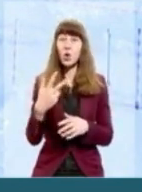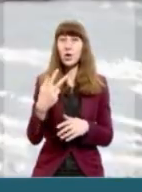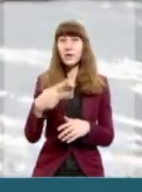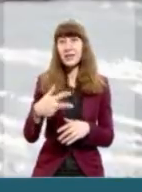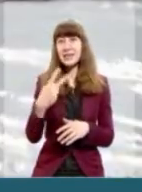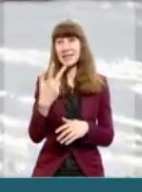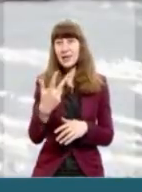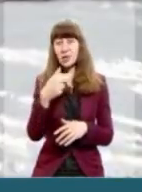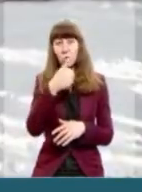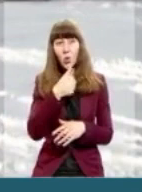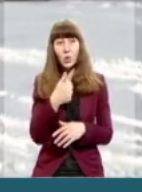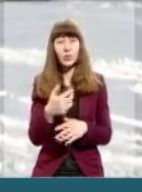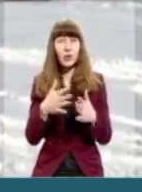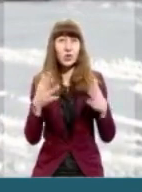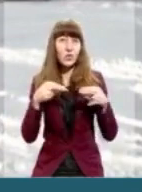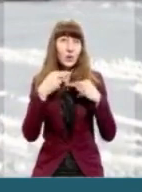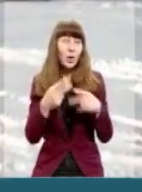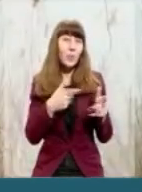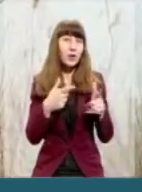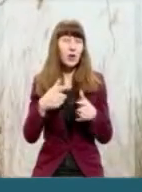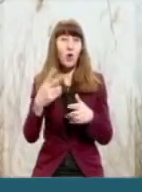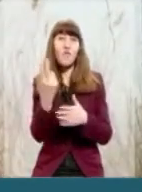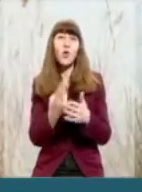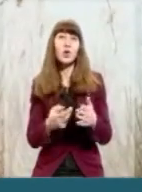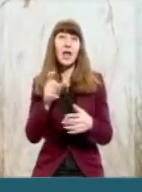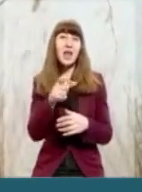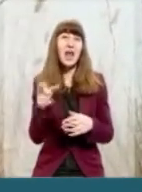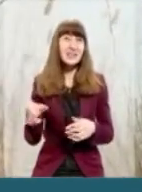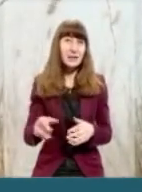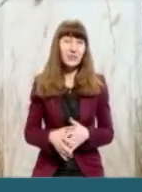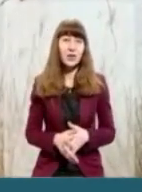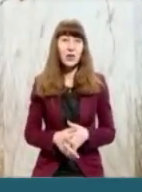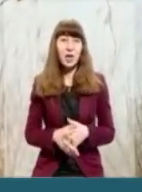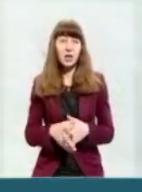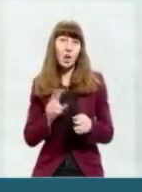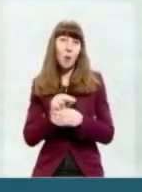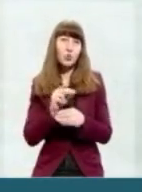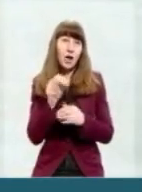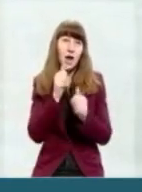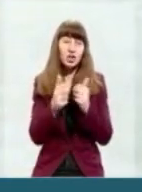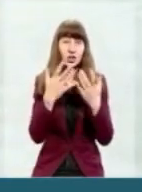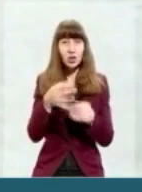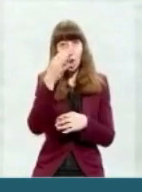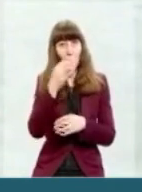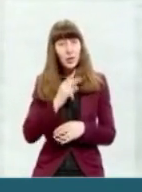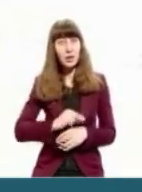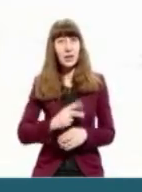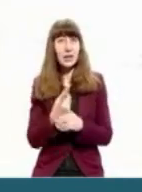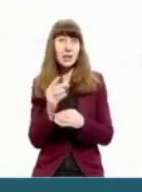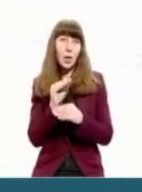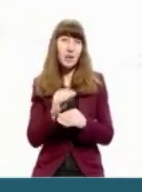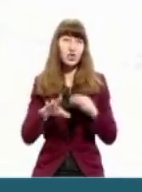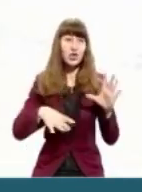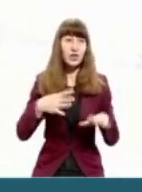2022-2023 годов. Особое внимание уделяется и подготовке водолазов. Для новичков учения проводятся каждый день. Для опытных сотрудников это